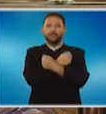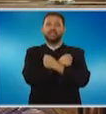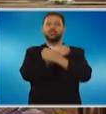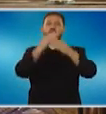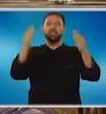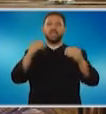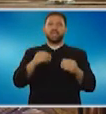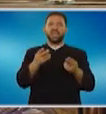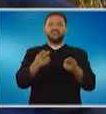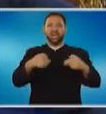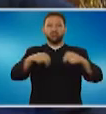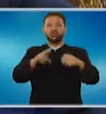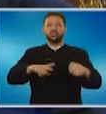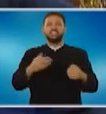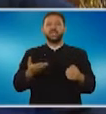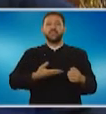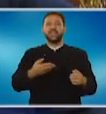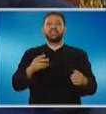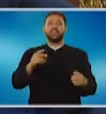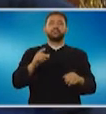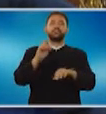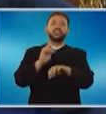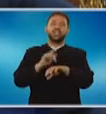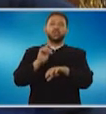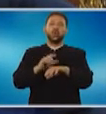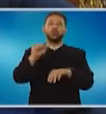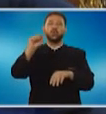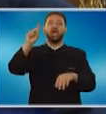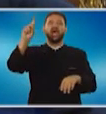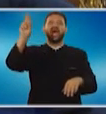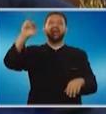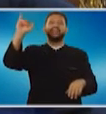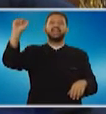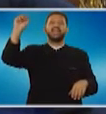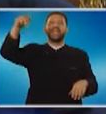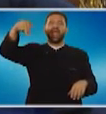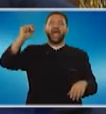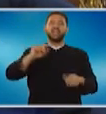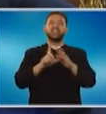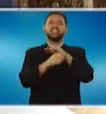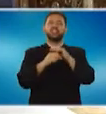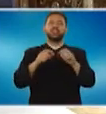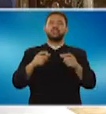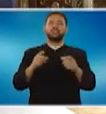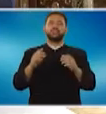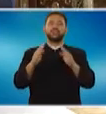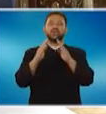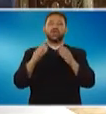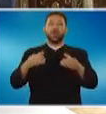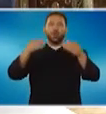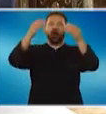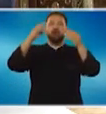Invitatul nostru este părintele dr. Adrian Cazacu, de la Biserica Sfinții Arhanghel Mihail și Gavril Hotarele,